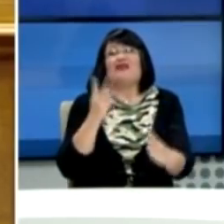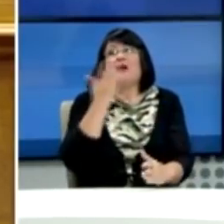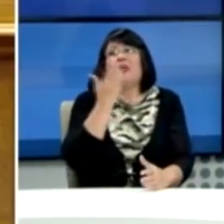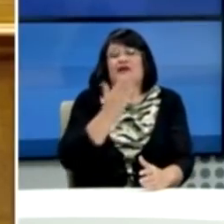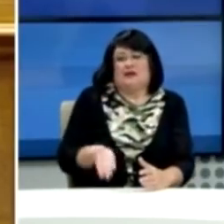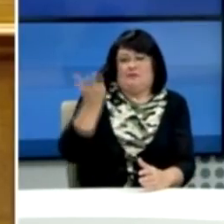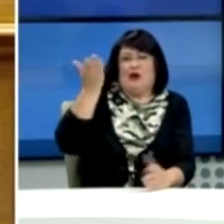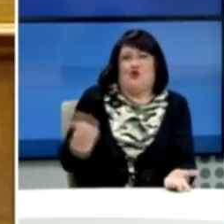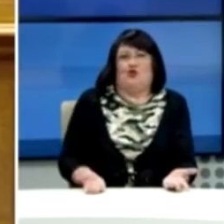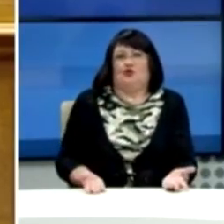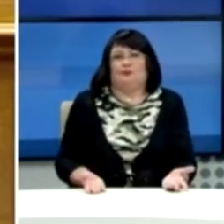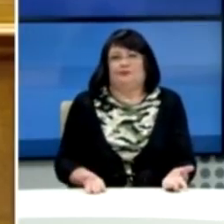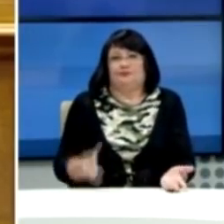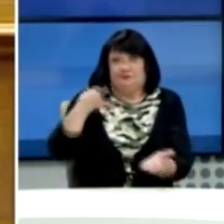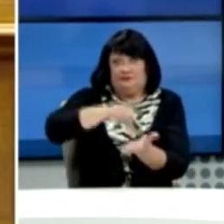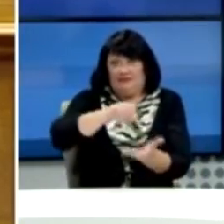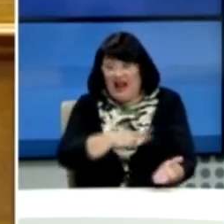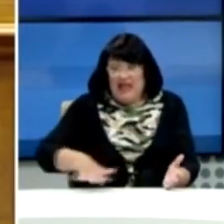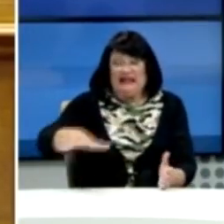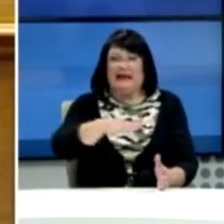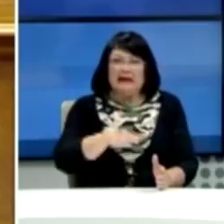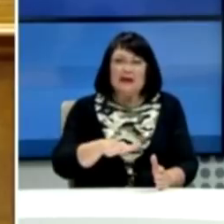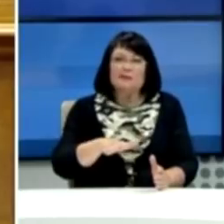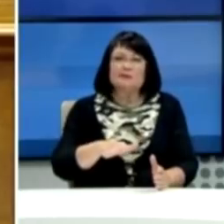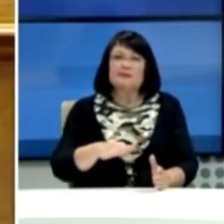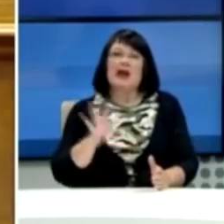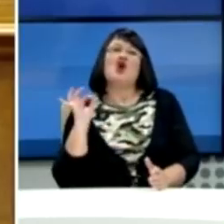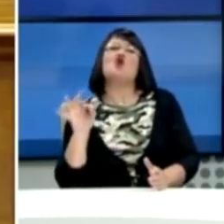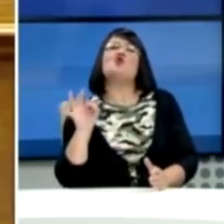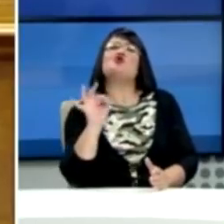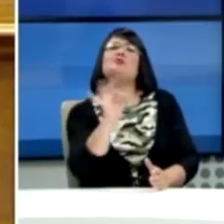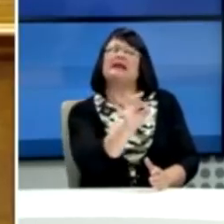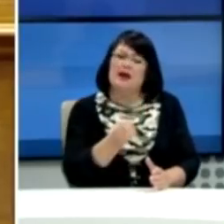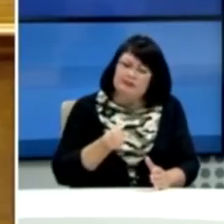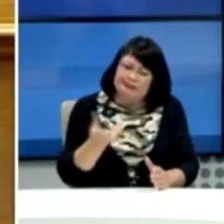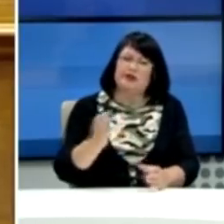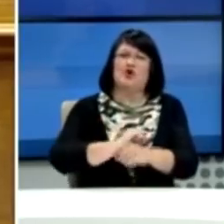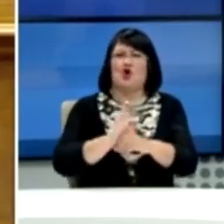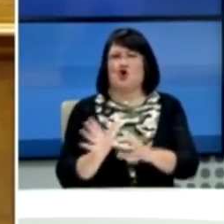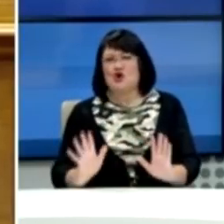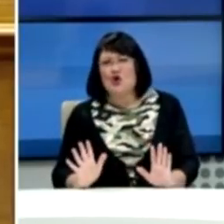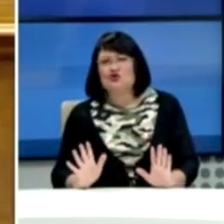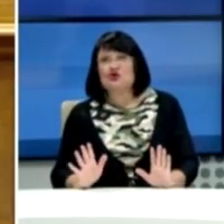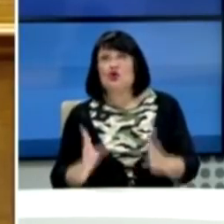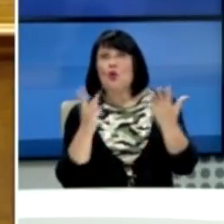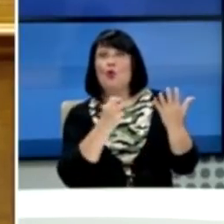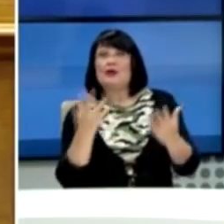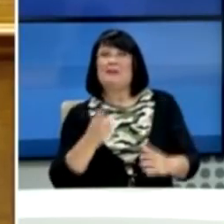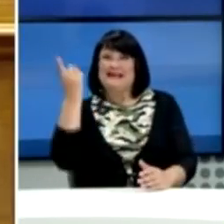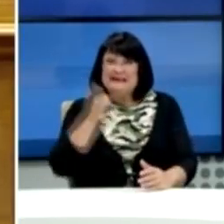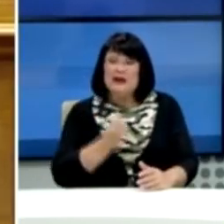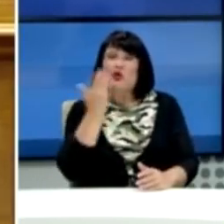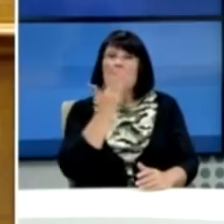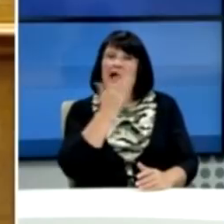άτομα. Ειδικά στην Αττική, όπου καταγράφονται και τα περισσότερα κρούσματα κορονοϊού, το 85%